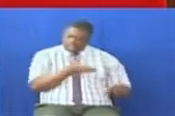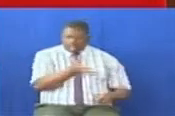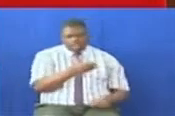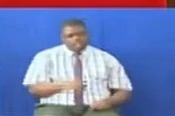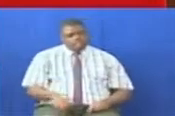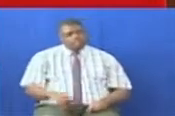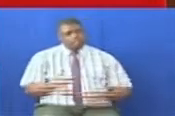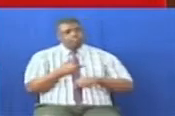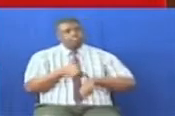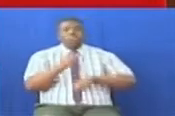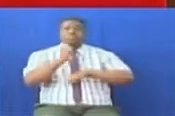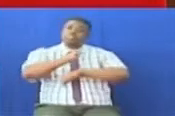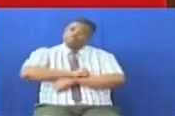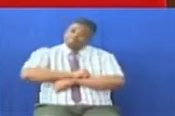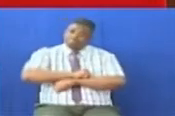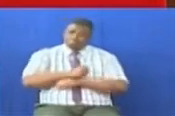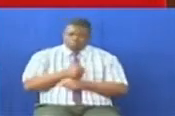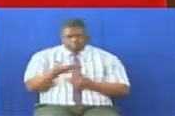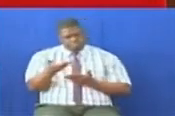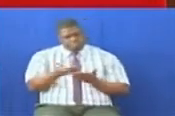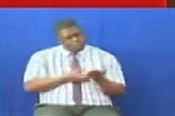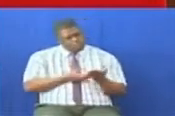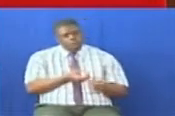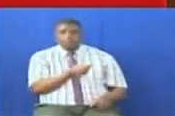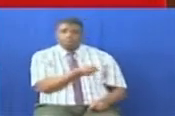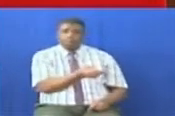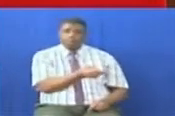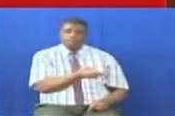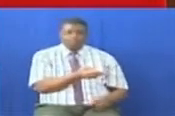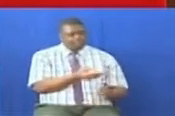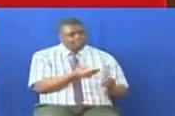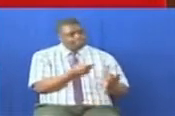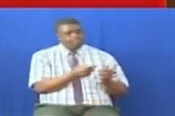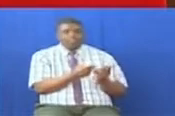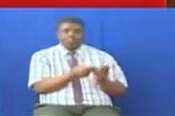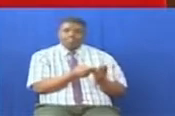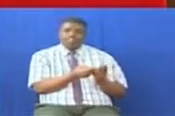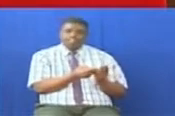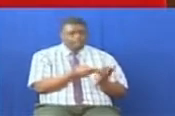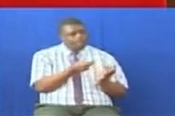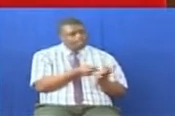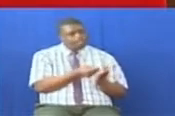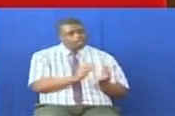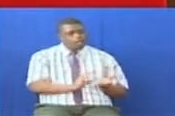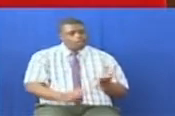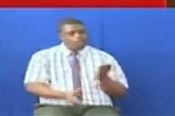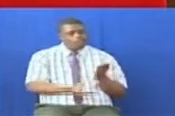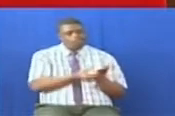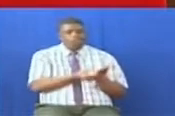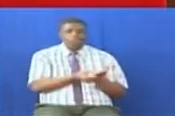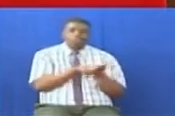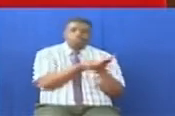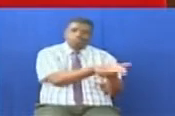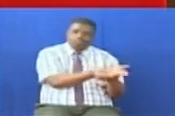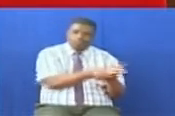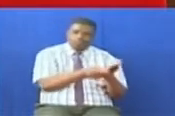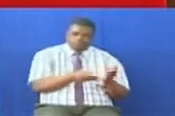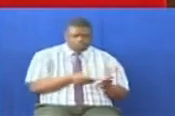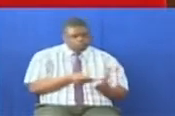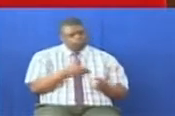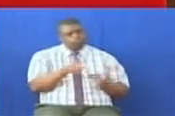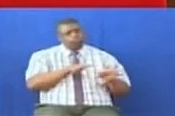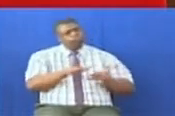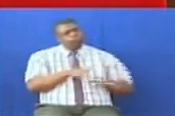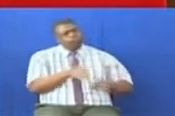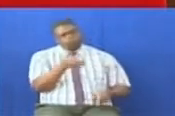wakati wanastaafu wakipewa barua wapatiwe kabisa na cheki yao ili wakiondoka kusiwe na usumbufu ambao wamekuwa wakipata kila siku.